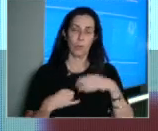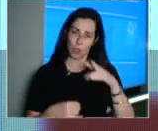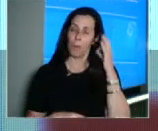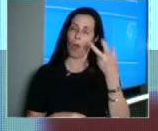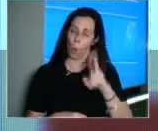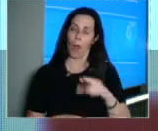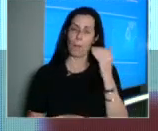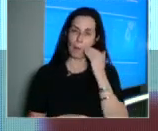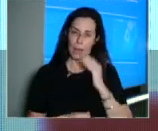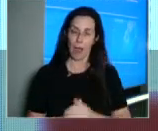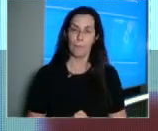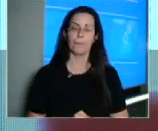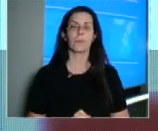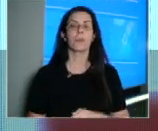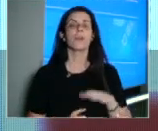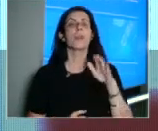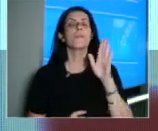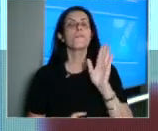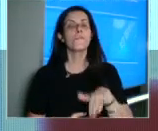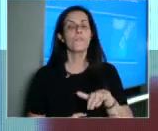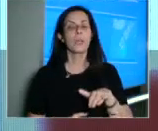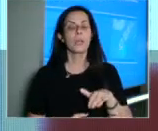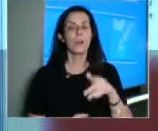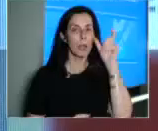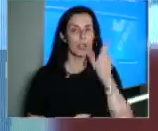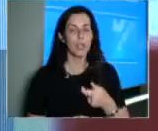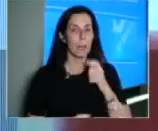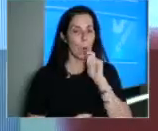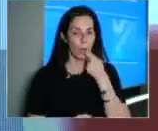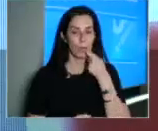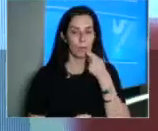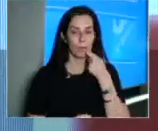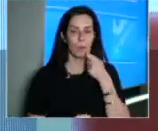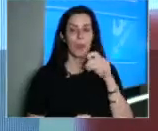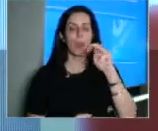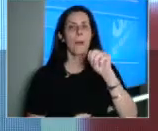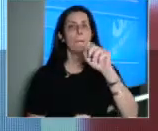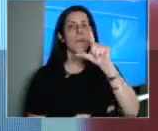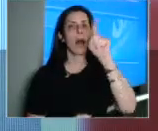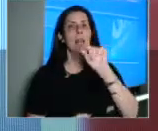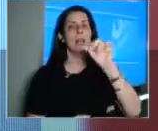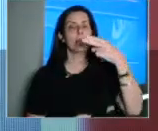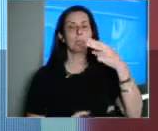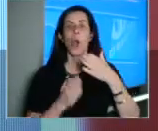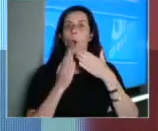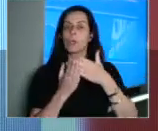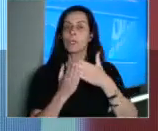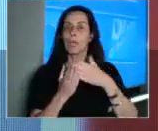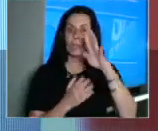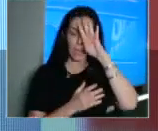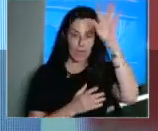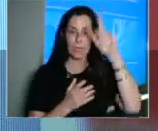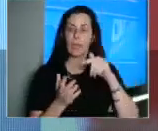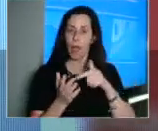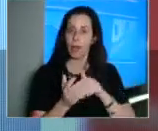הרוגה באירוע הזה. וגם אנשי מודיעין במערב, מלזיה מסייעת לאיראן לייצא נפט ולעקוף